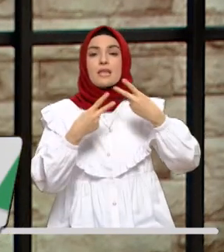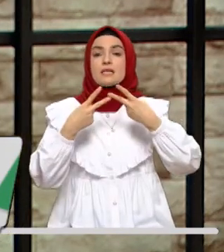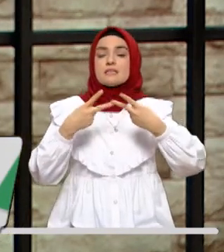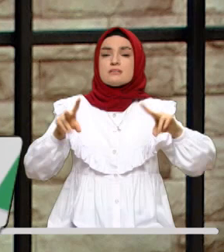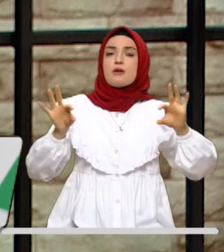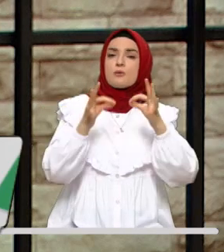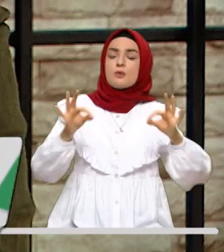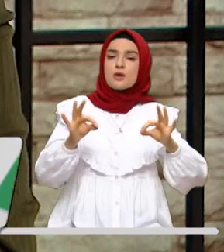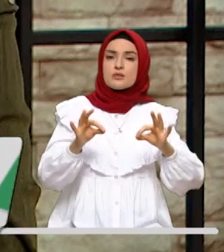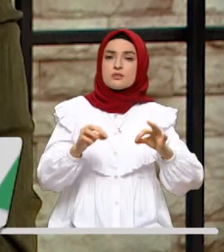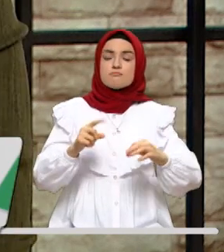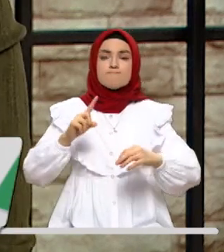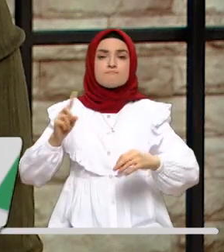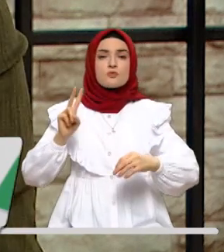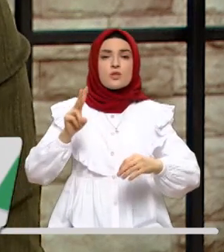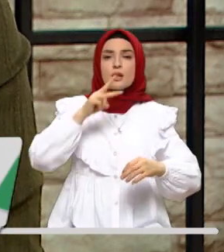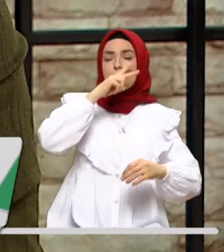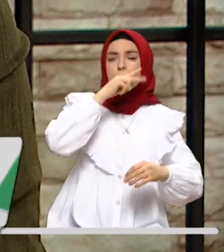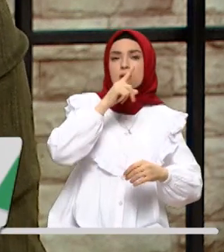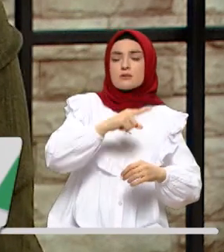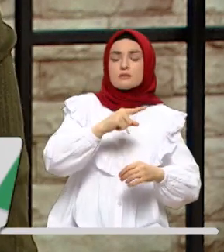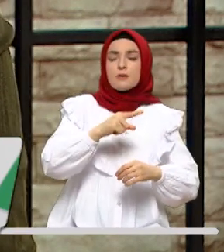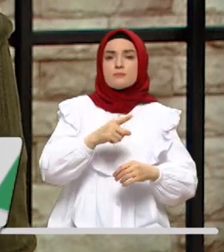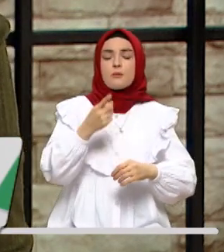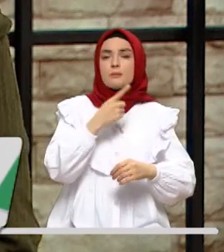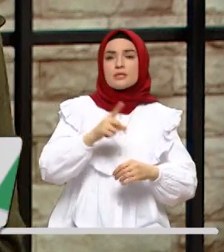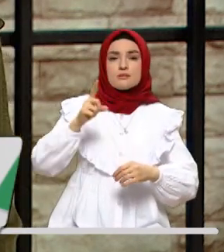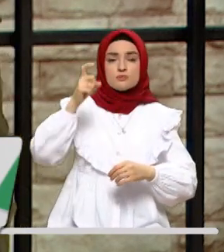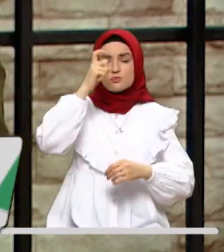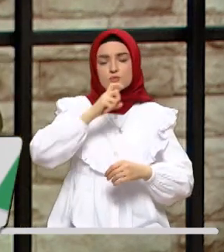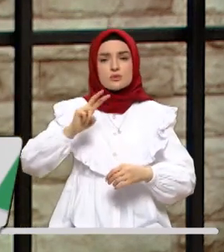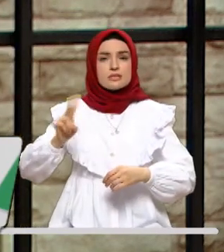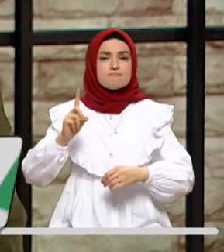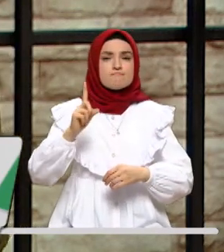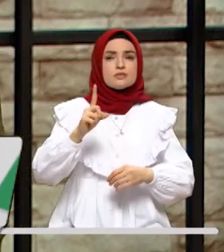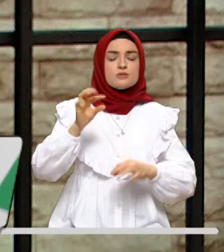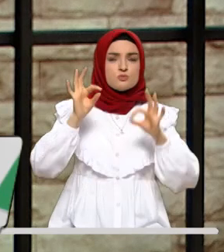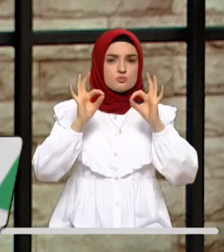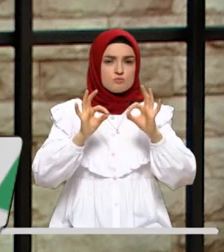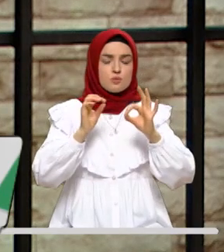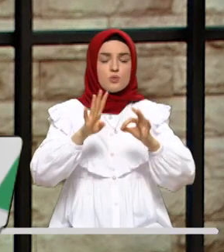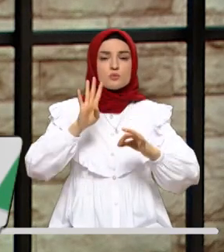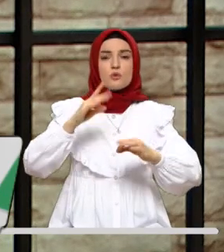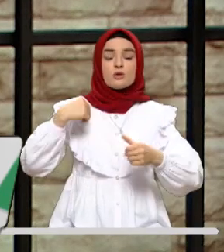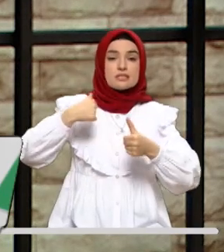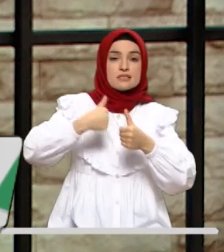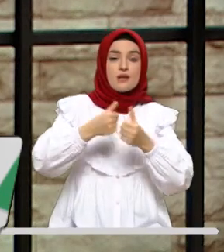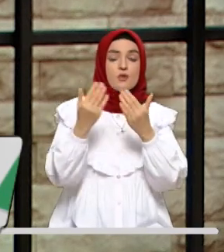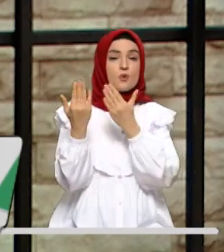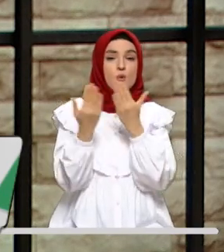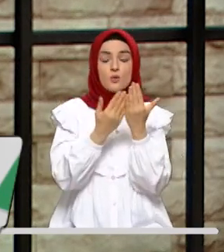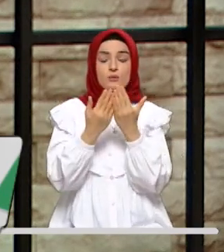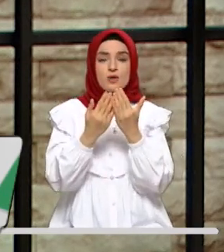Marşı 12 Mart'ta 1921 günü 4 sefer okunarak Millet